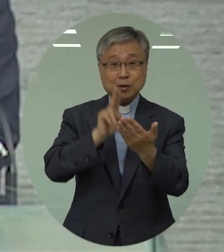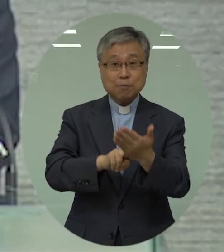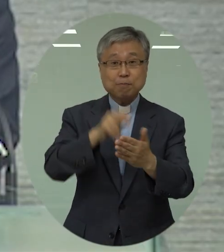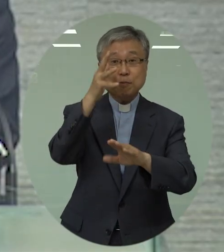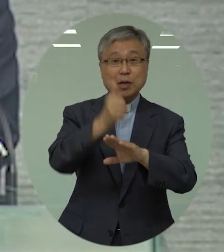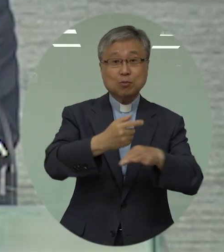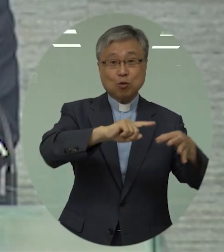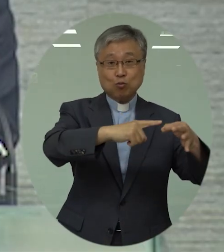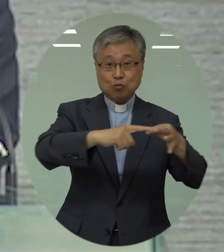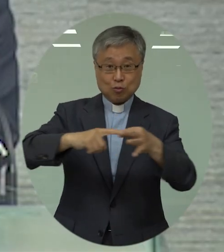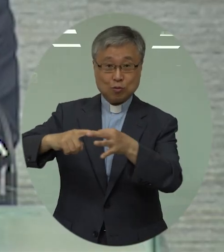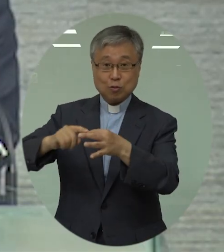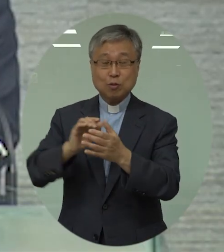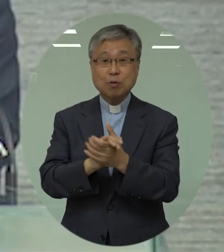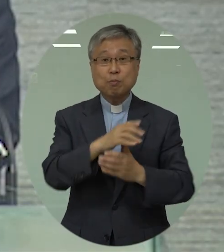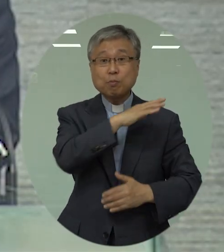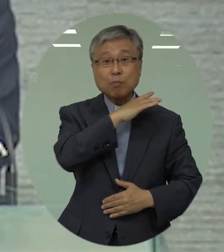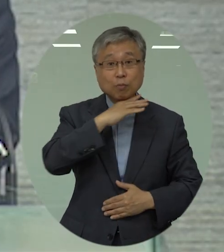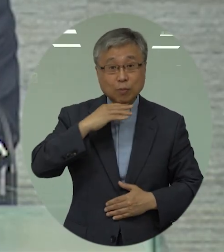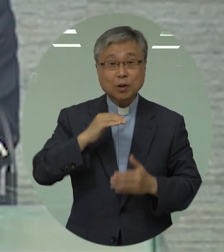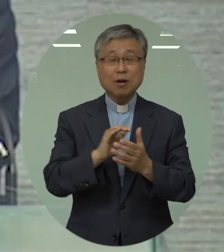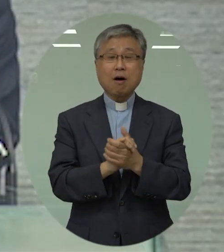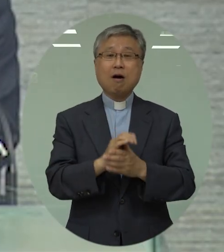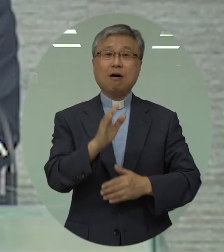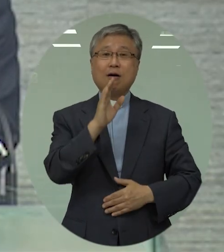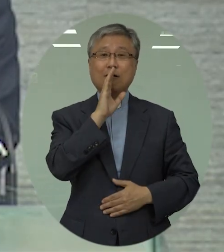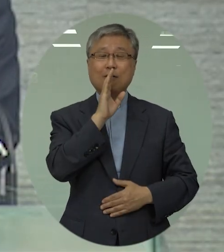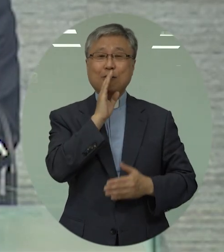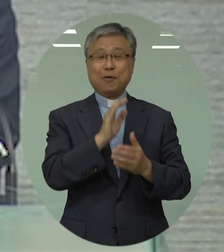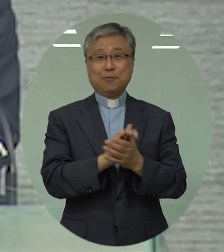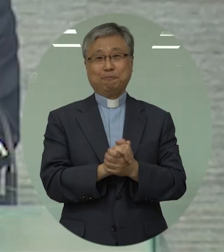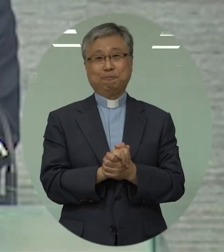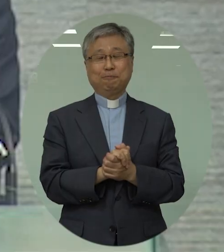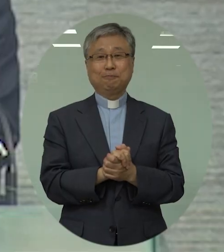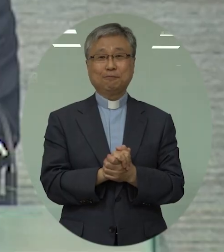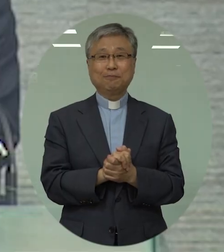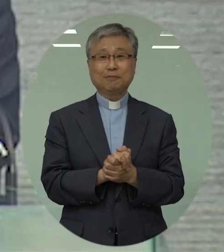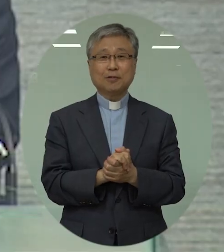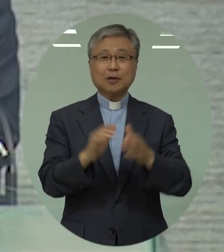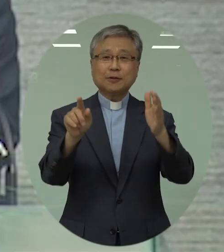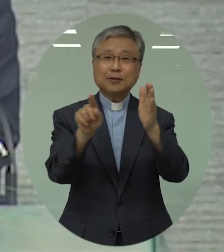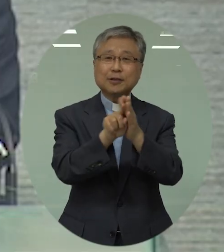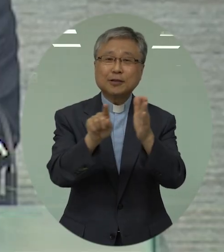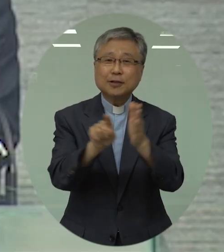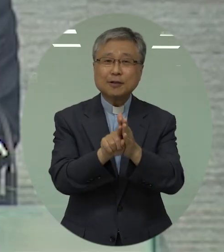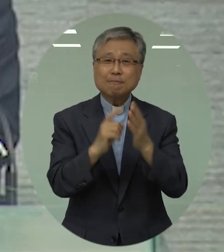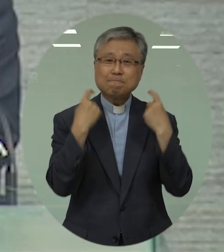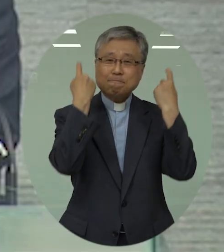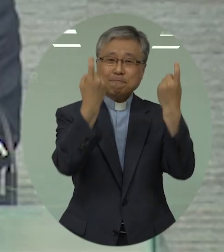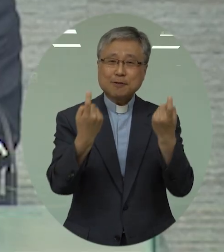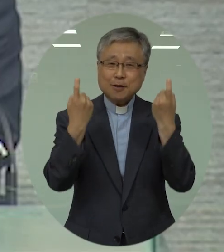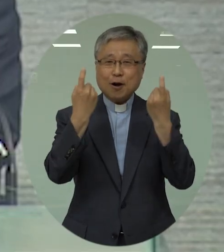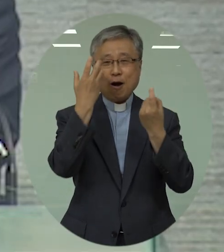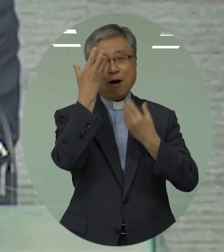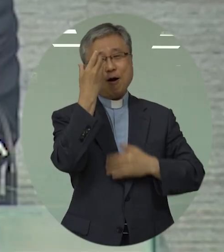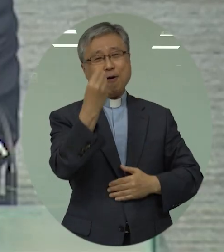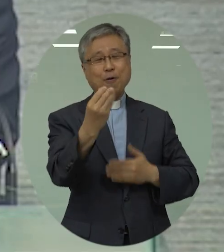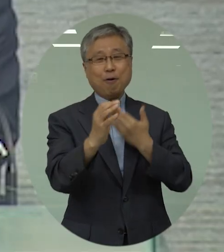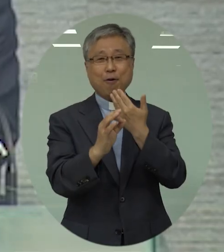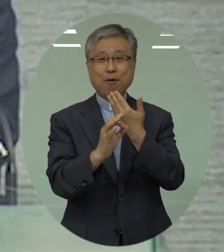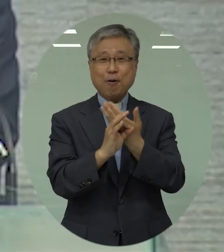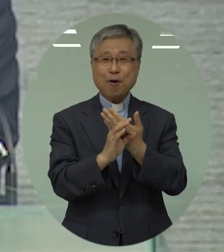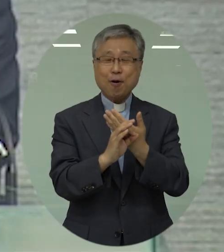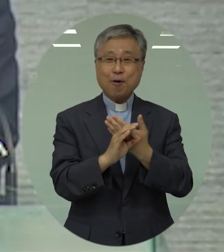구절입니다. 베드로는 정말 그 신앙의 여정을 보면 아주